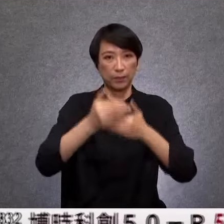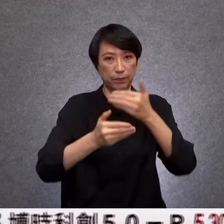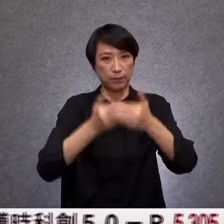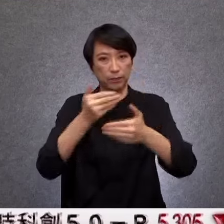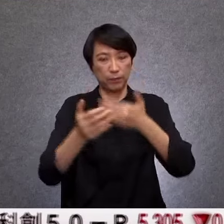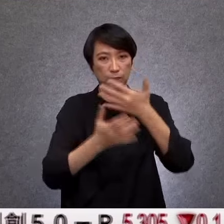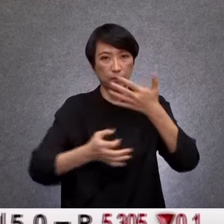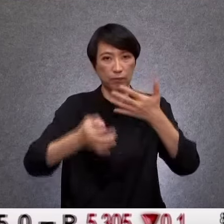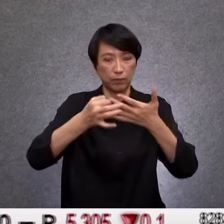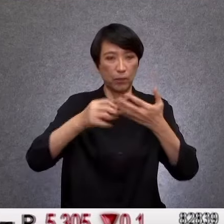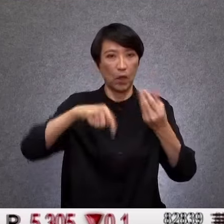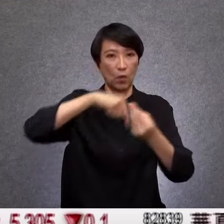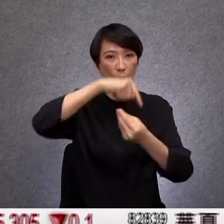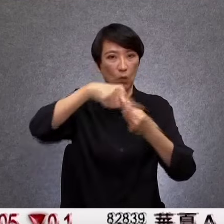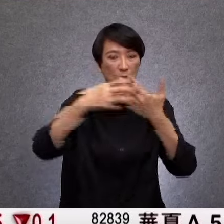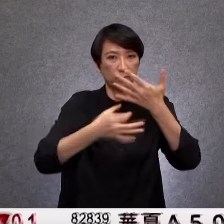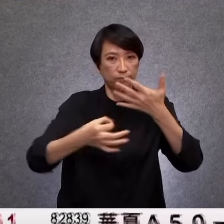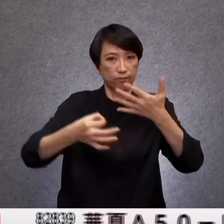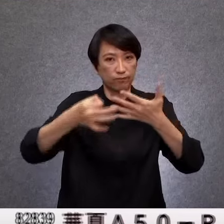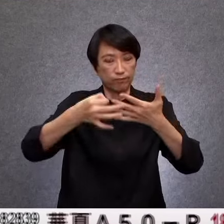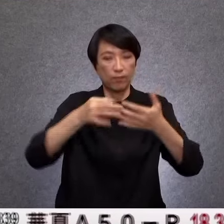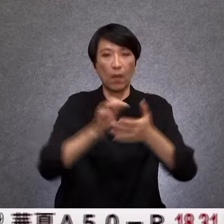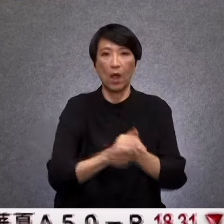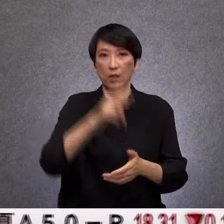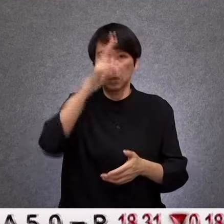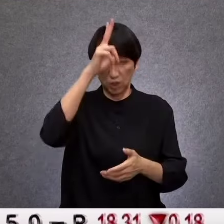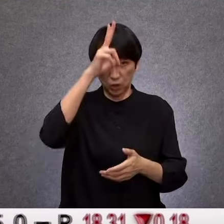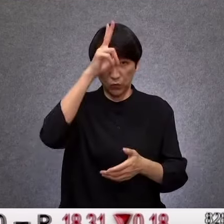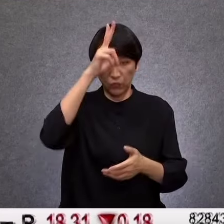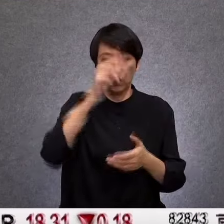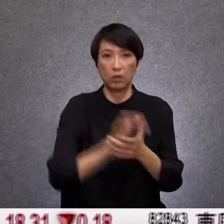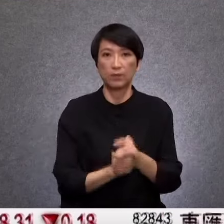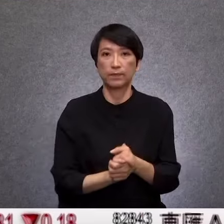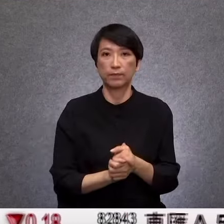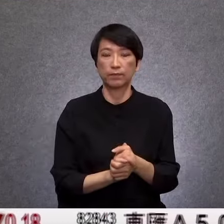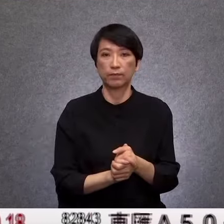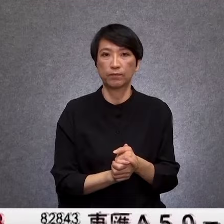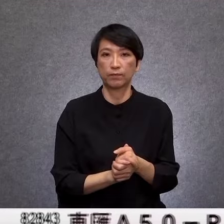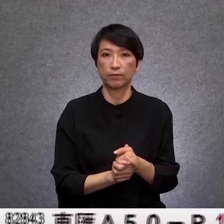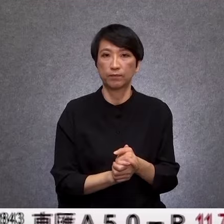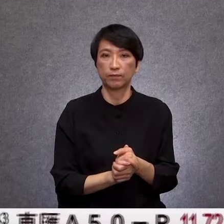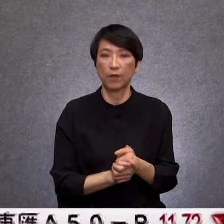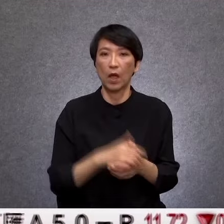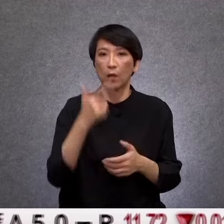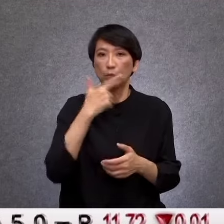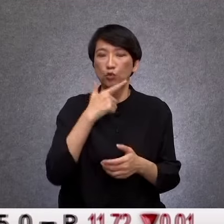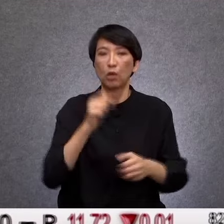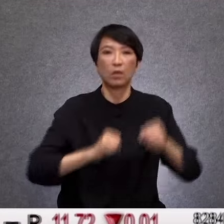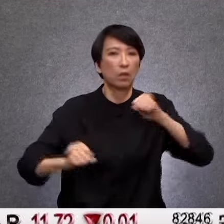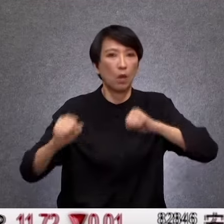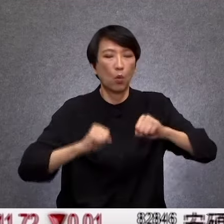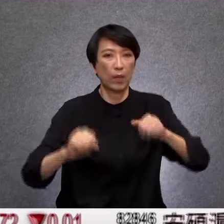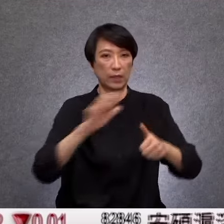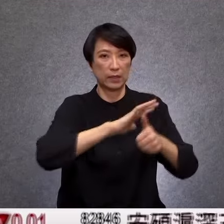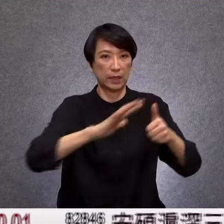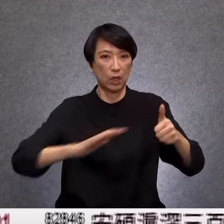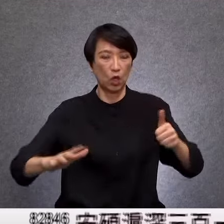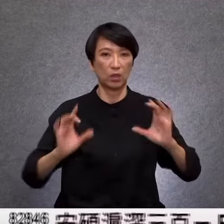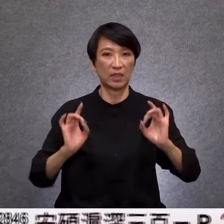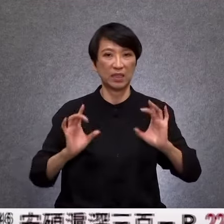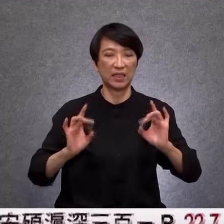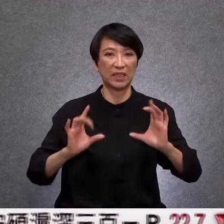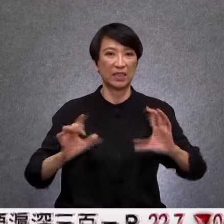下喺經濟淨係逐步增長、環境一路比較好嘅時候，政府我哋唔想我哋